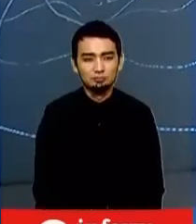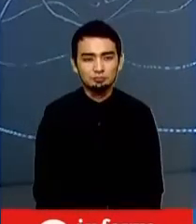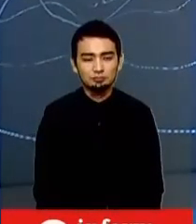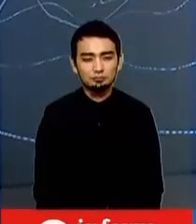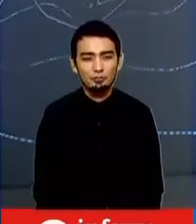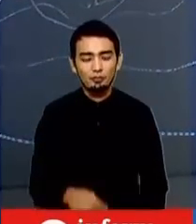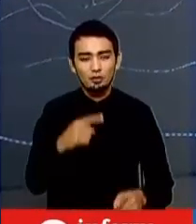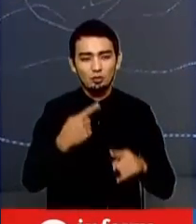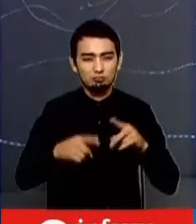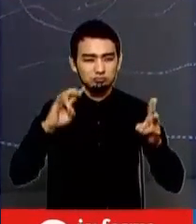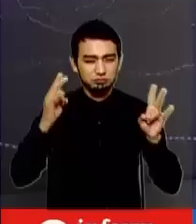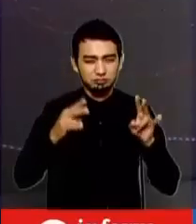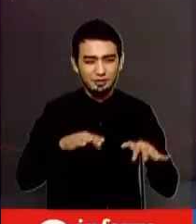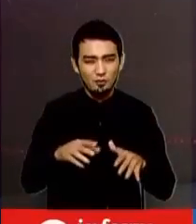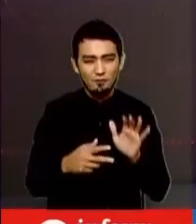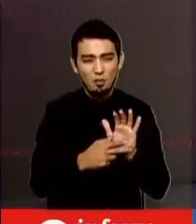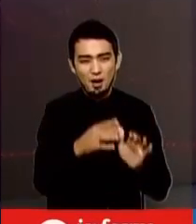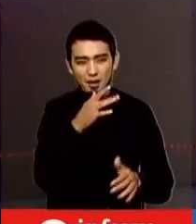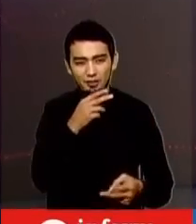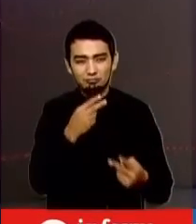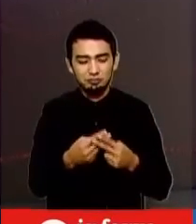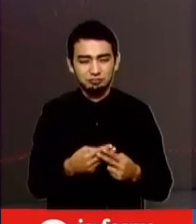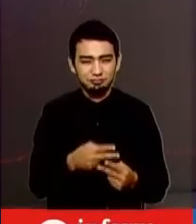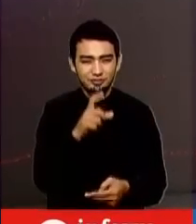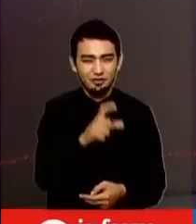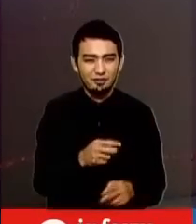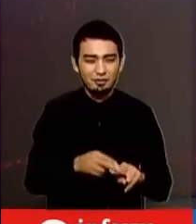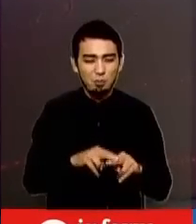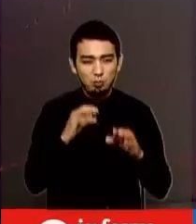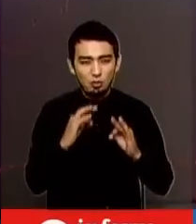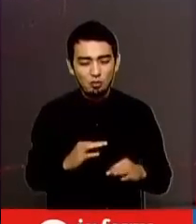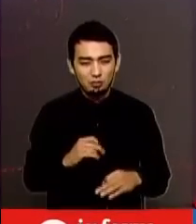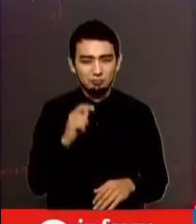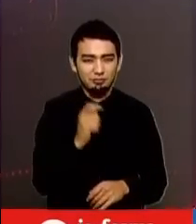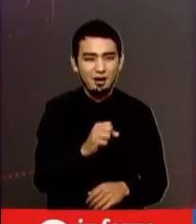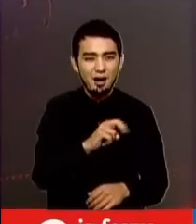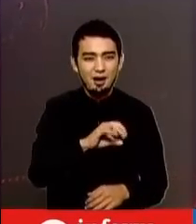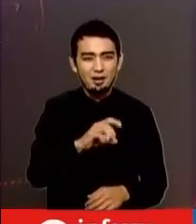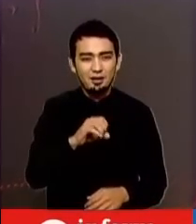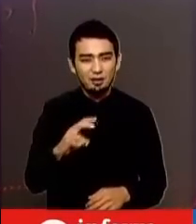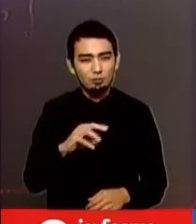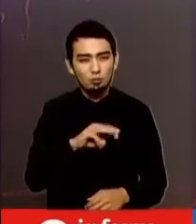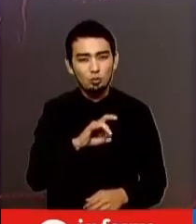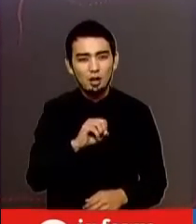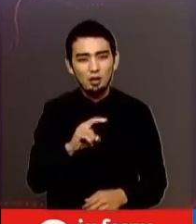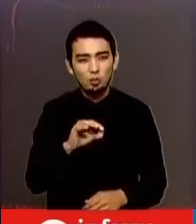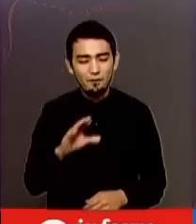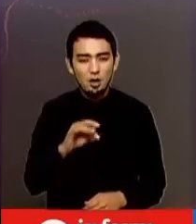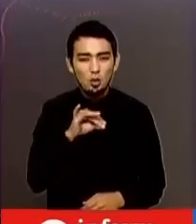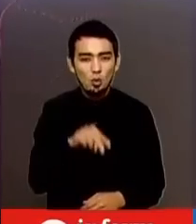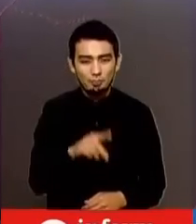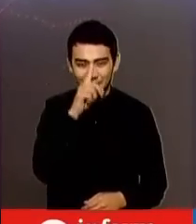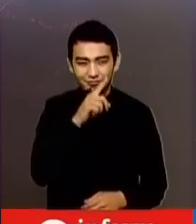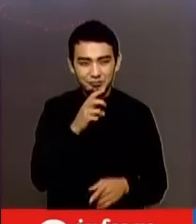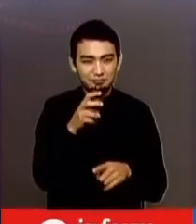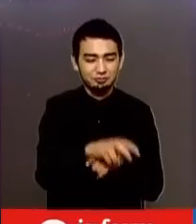И к другому громкому делу 8 лет лишения свободы запросила прокурор для Алихана Муратова, который в июне